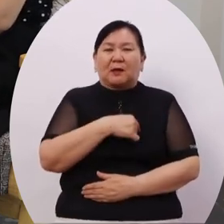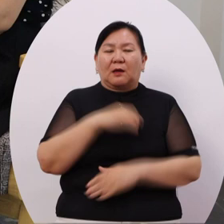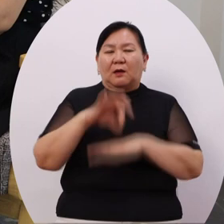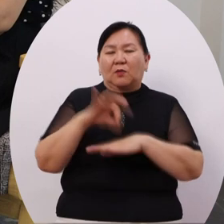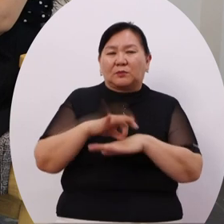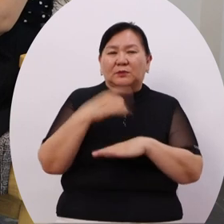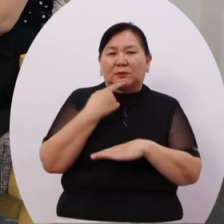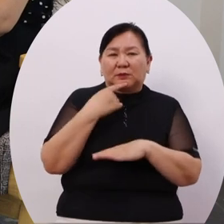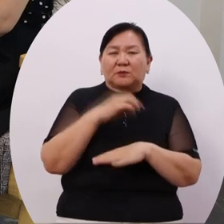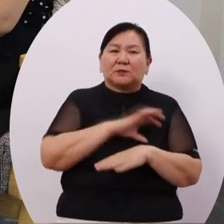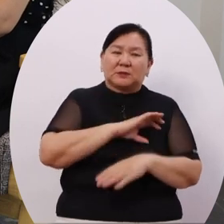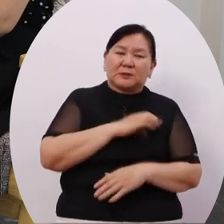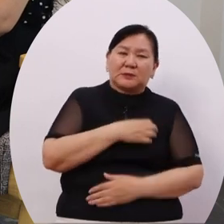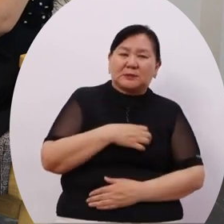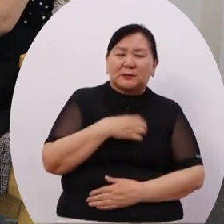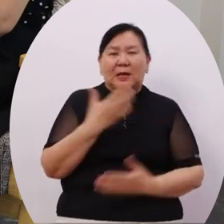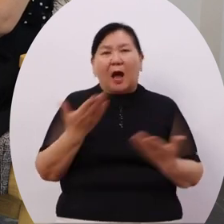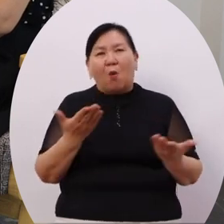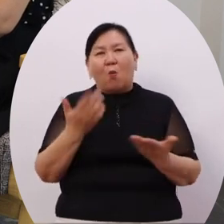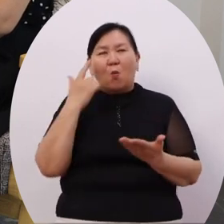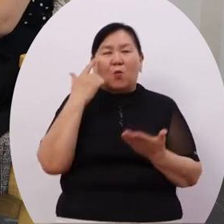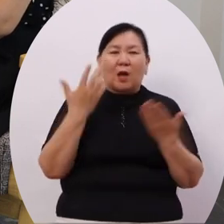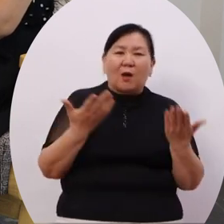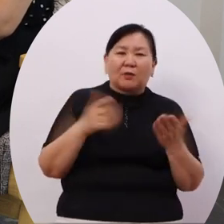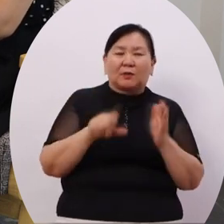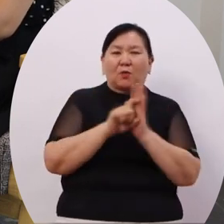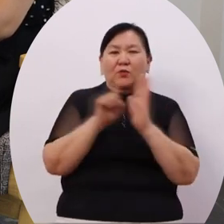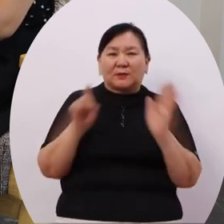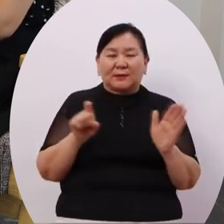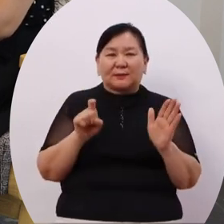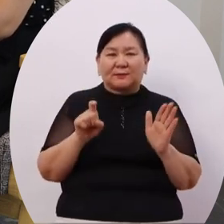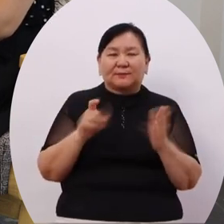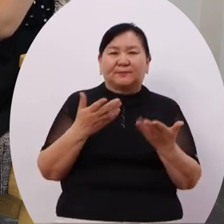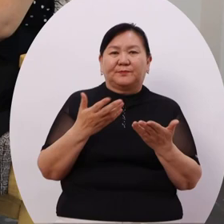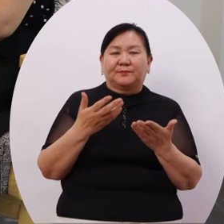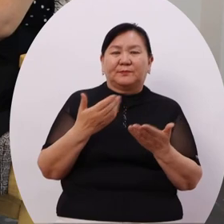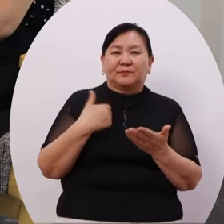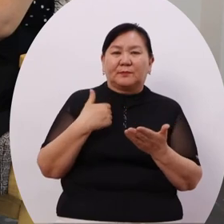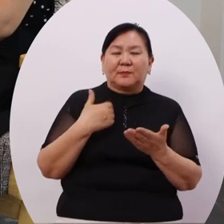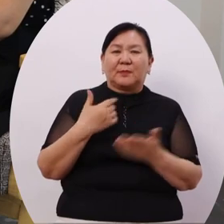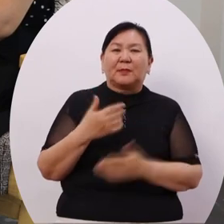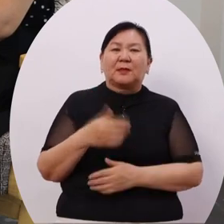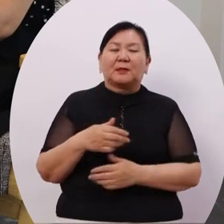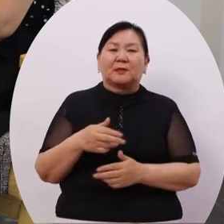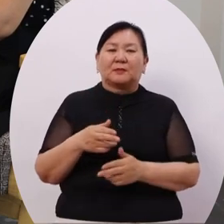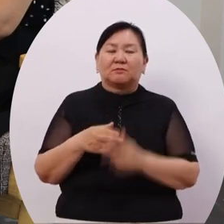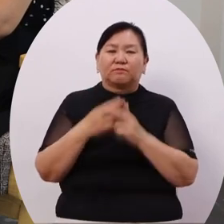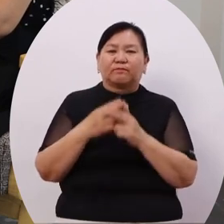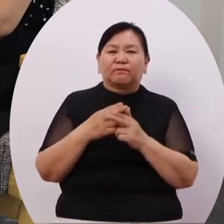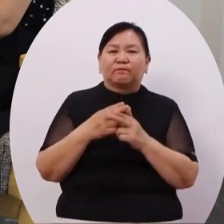аявуух өвтгсөн. Тэгээд тэрнээс болоод яах вэ гэж бодчихсон. За яг тэр хугацаанд нөгөө тал юу болсон бэ гэхээр